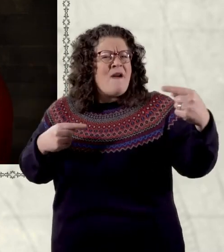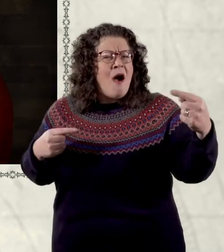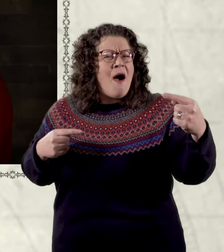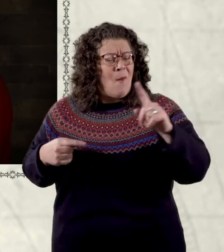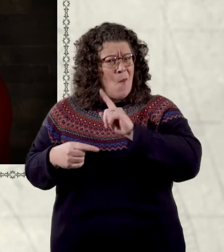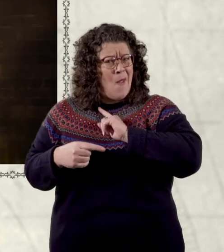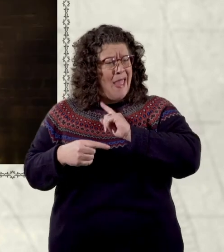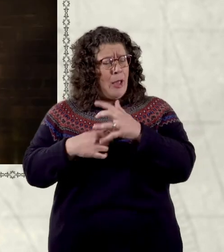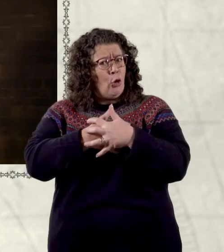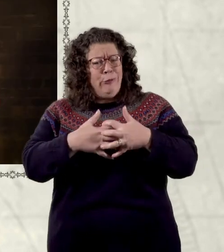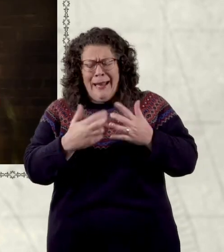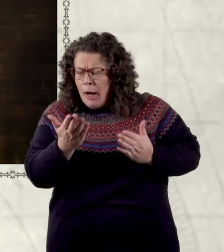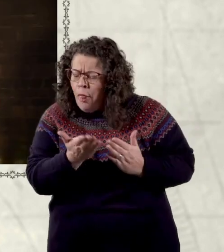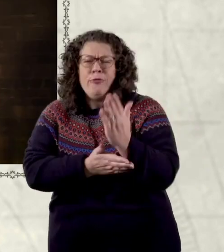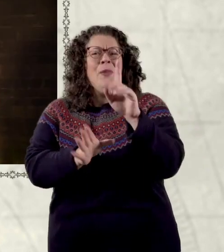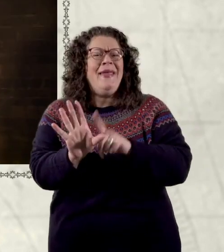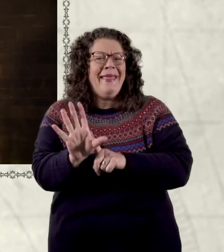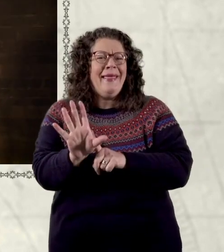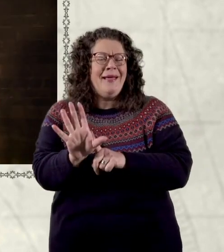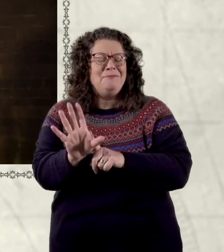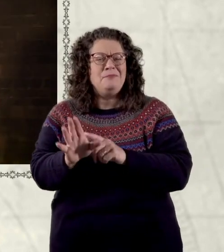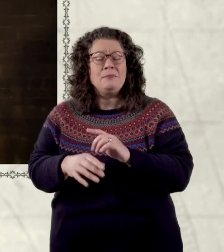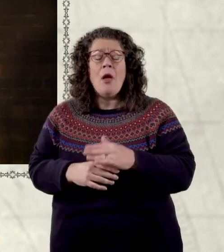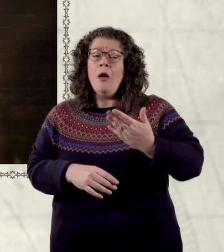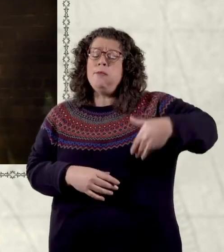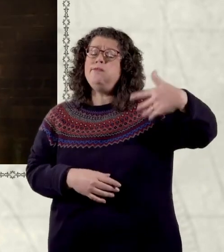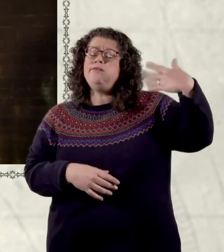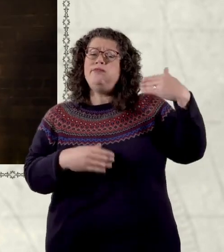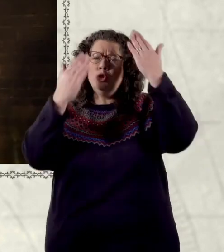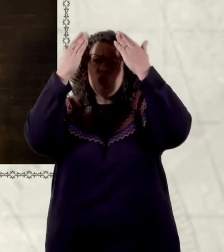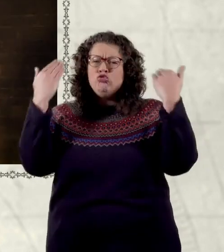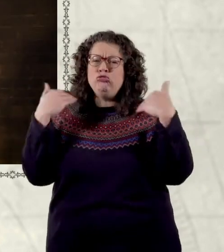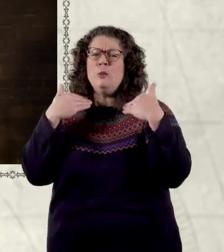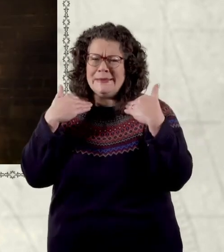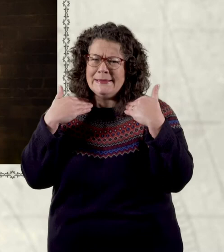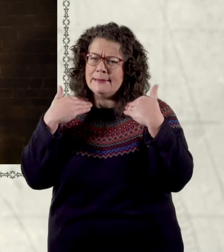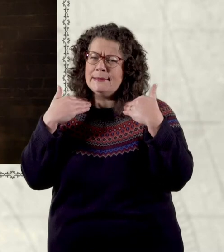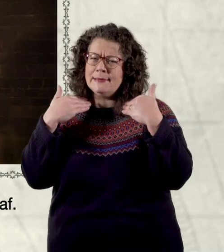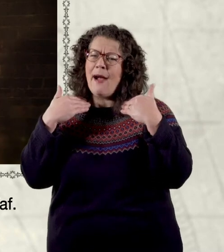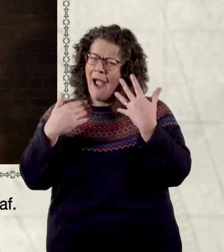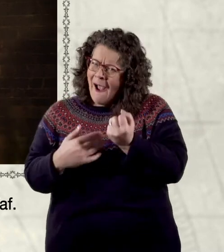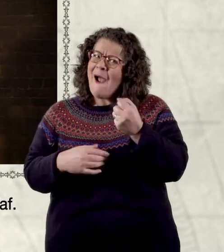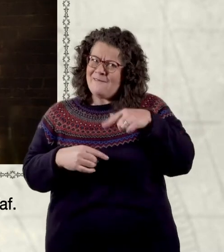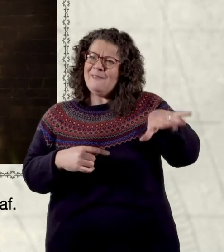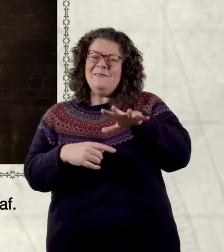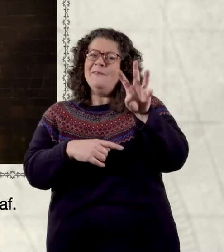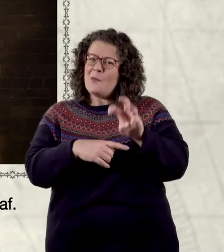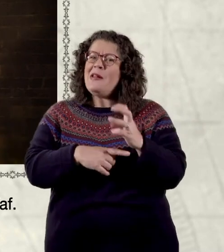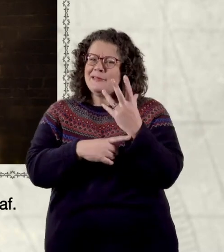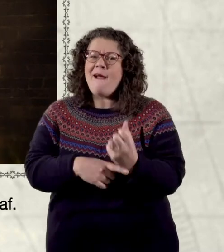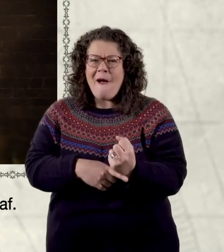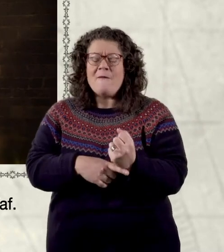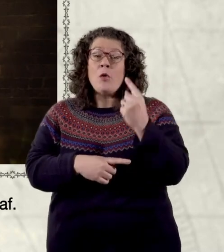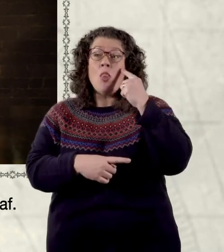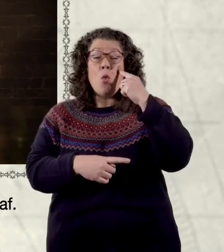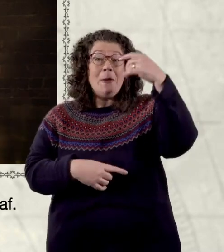flwyddyn. Nawr, oedd y derwyddon, ac oedd dipyn o reini gyda ni yng Nghymru, yn credu mai